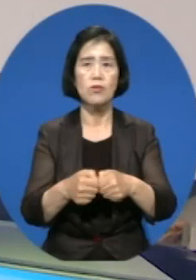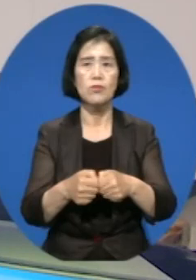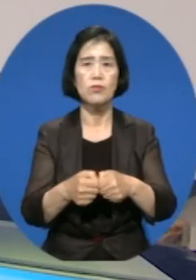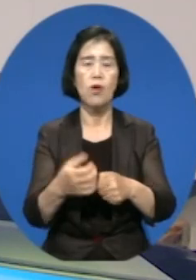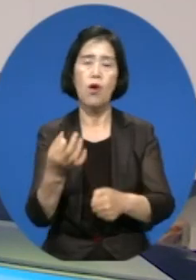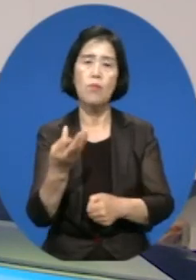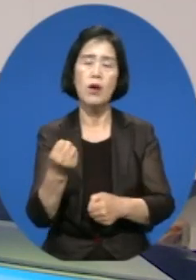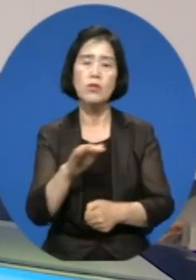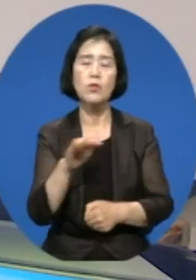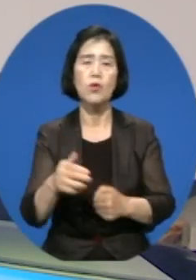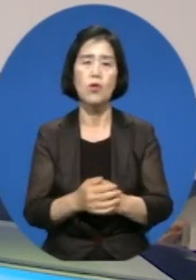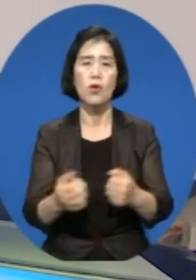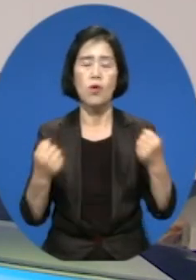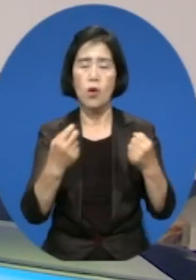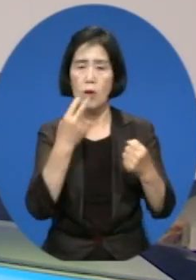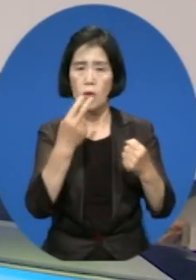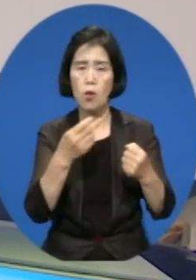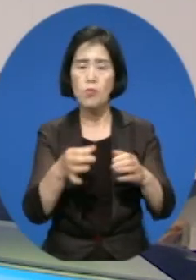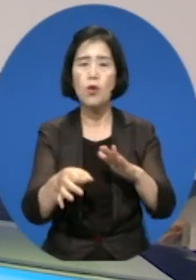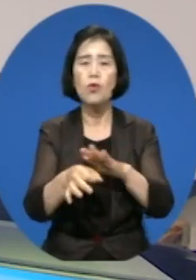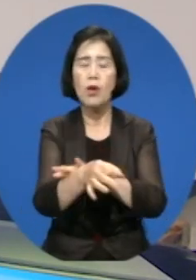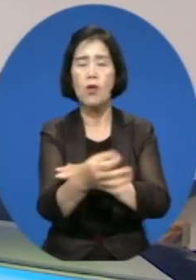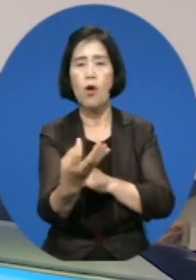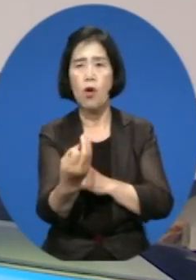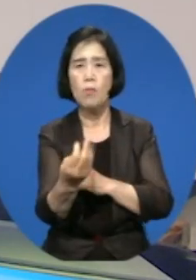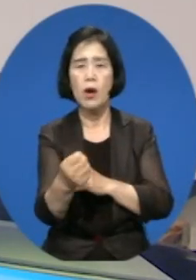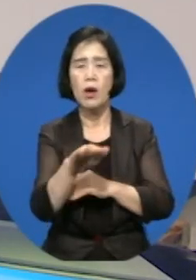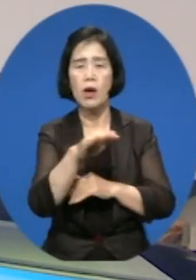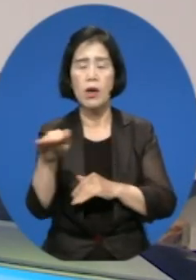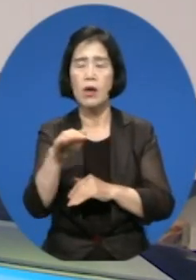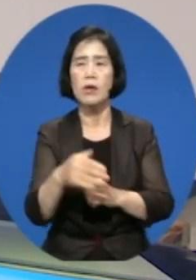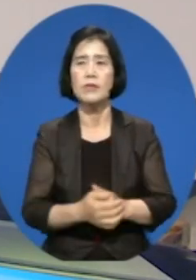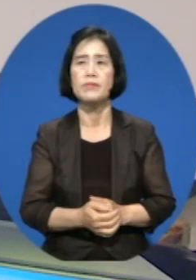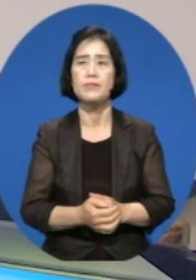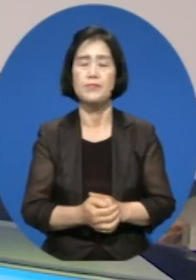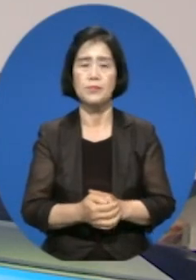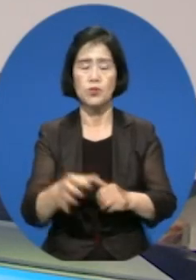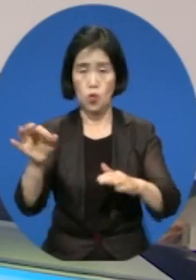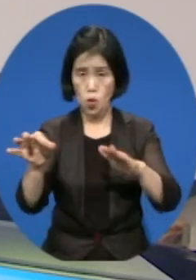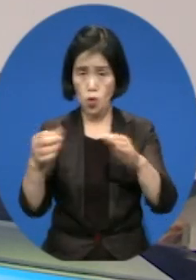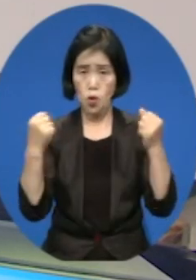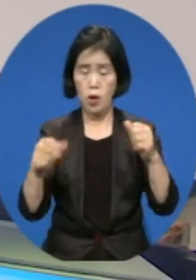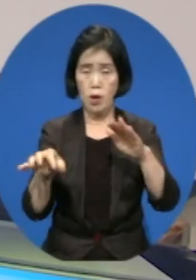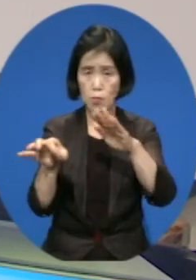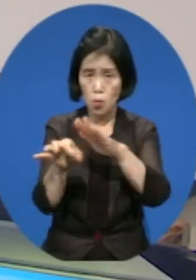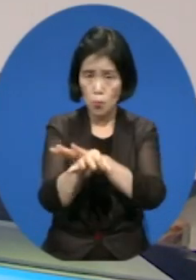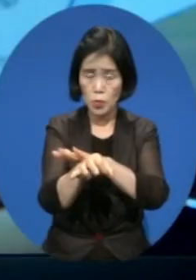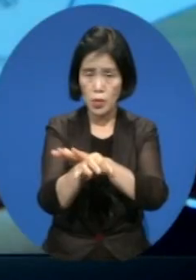얼마라고 얘기될까요? 건강보험료를 얼마를 내는 데에서 지금 선이 나뉘게 되는 네, 겁니까? 그것을 내기 위해서는 이제